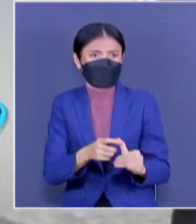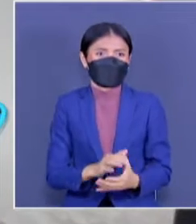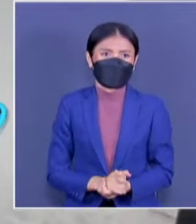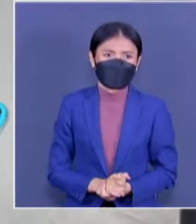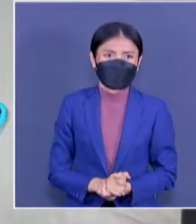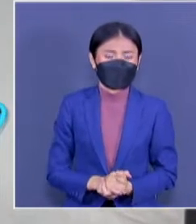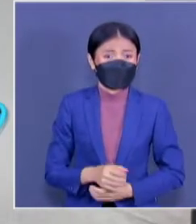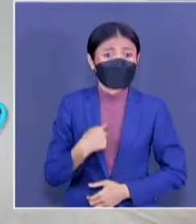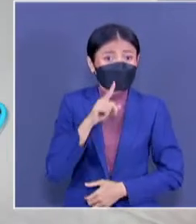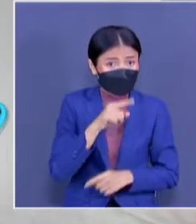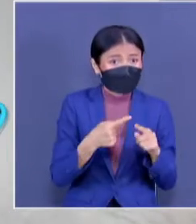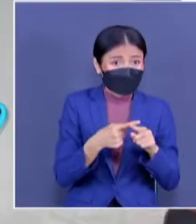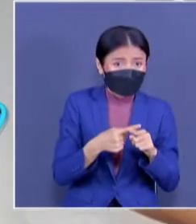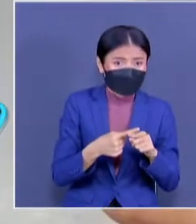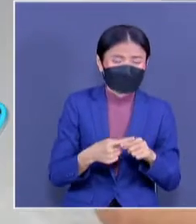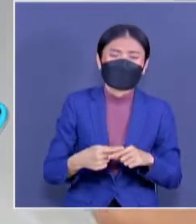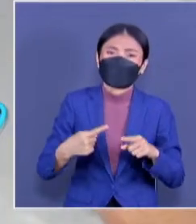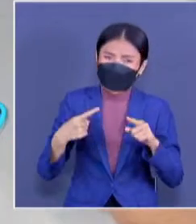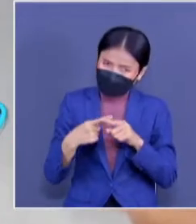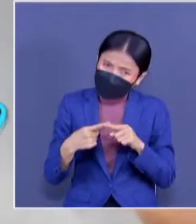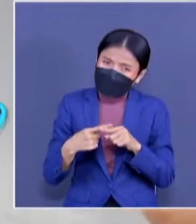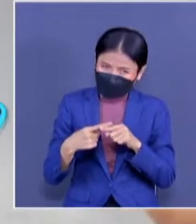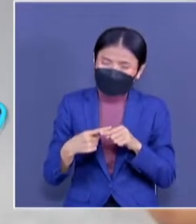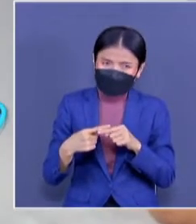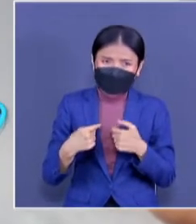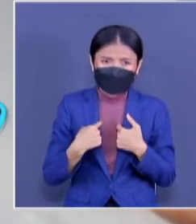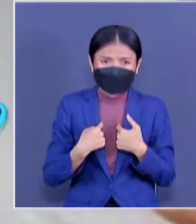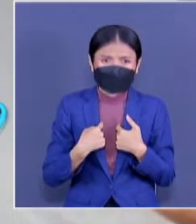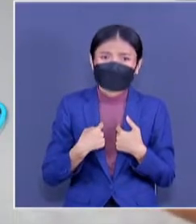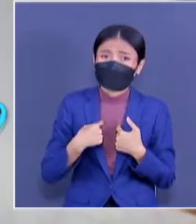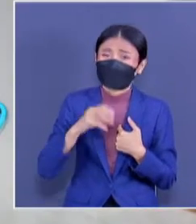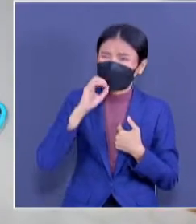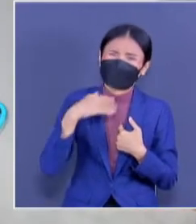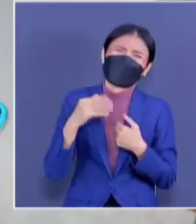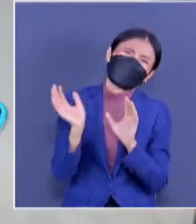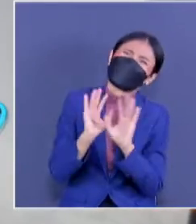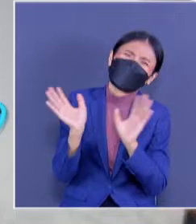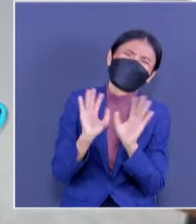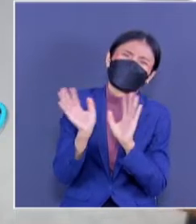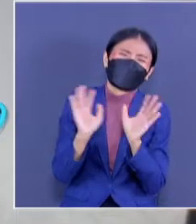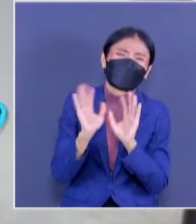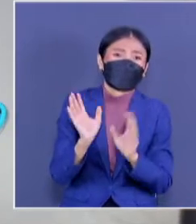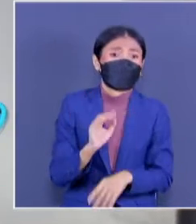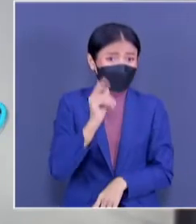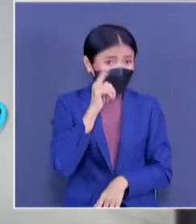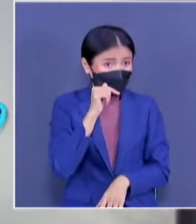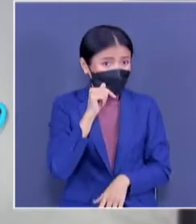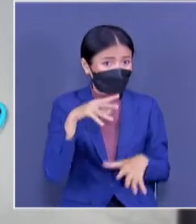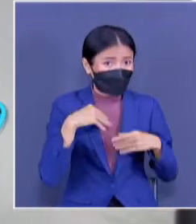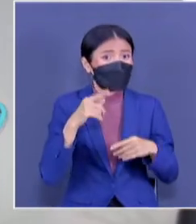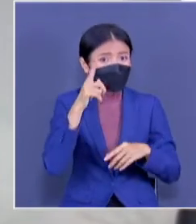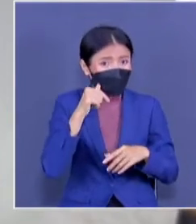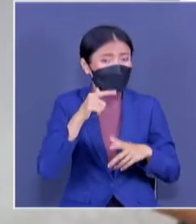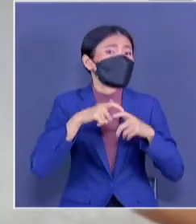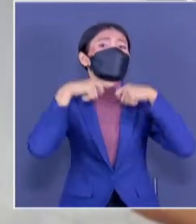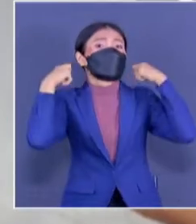อล้อเจ็บไหมลูก เจ็บ แล้วหนูบอกแม่ว่าไงอย่าทำหนูป่ะ ใช่ ล้อแล้วแม่ก็ทำอยู่ไหม